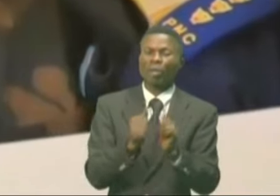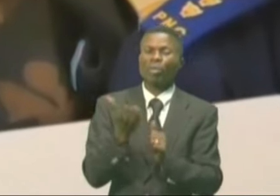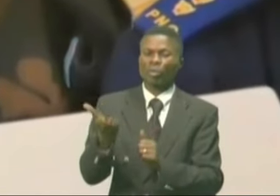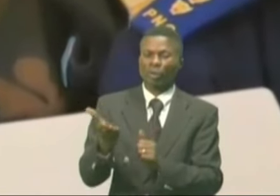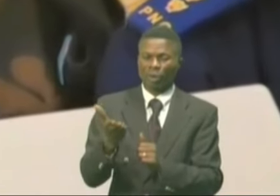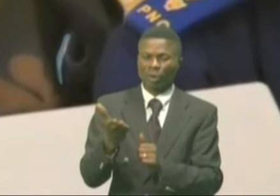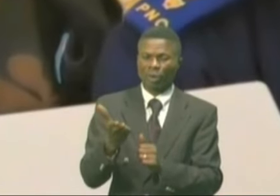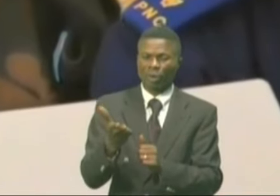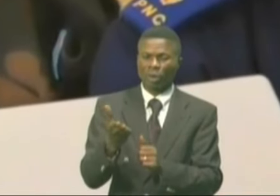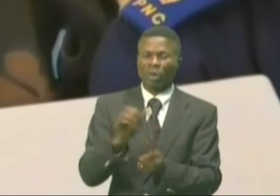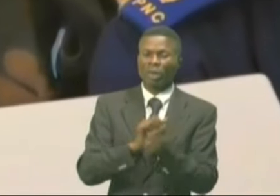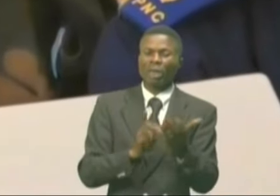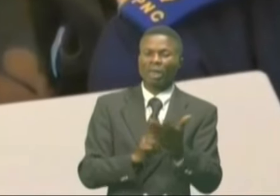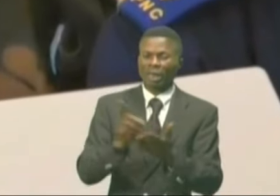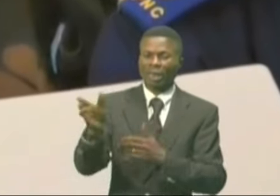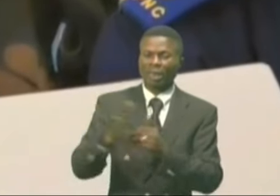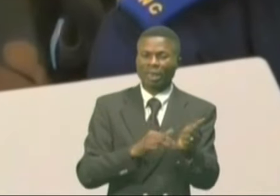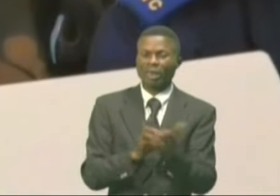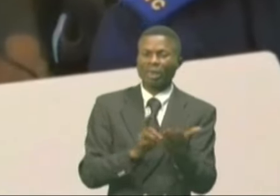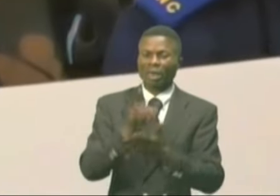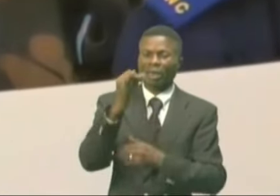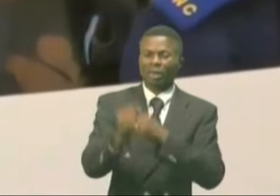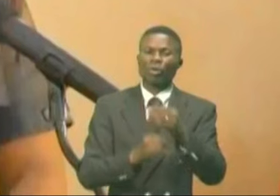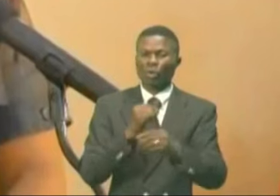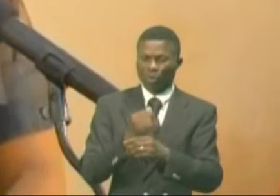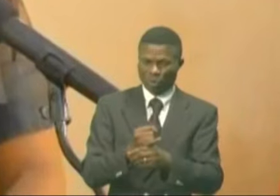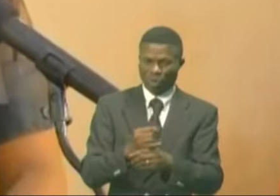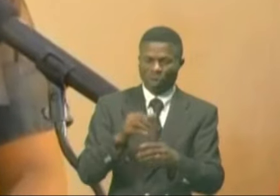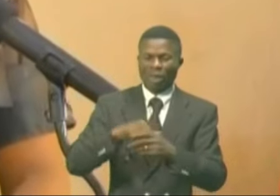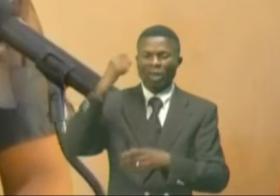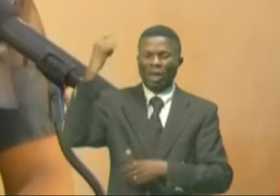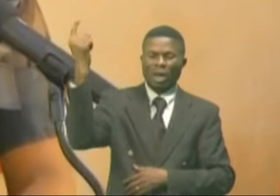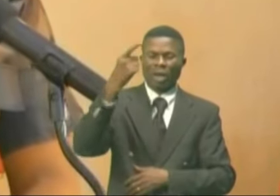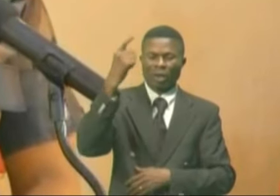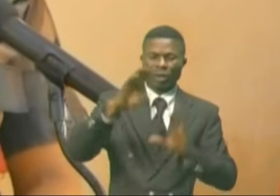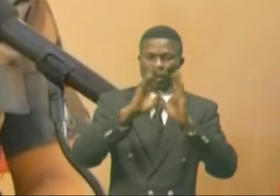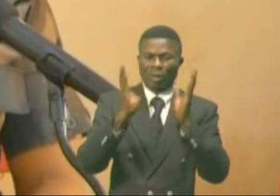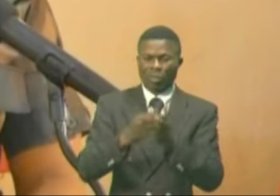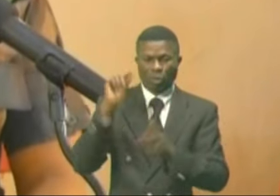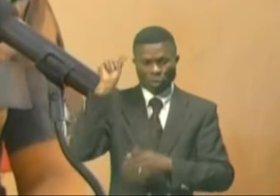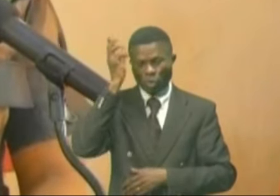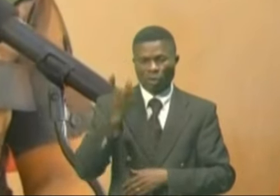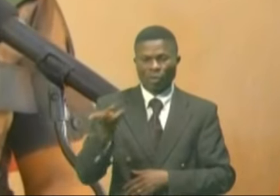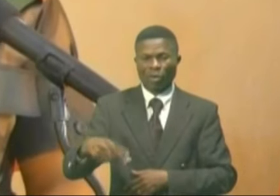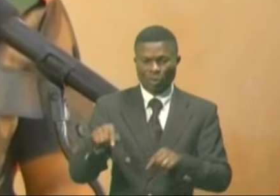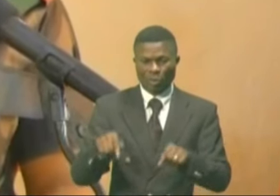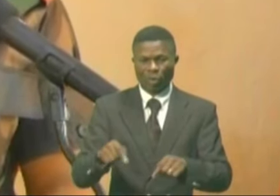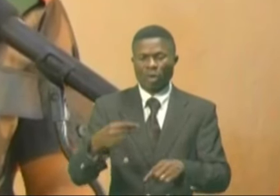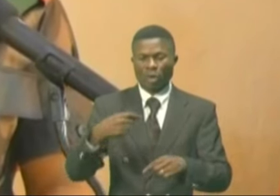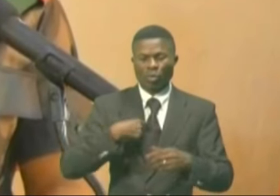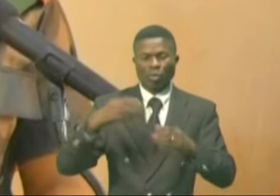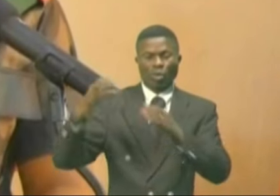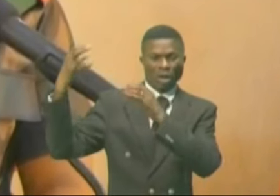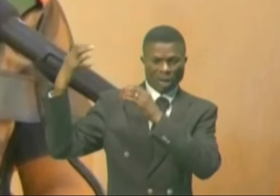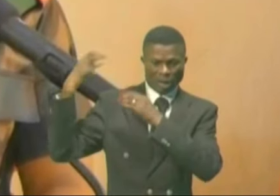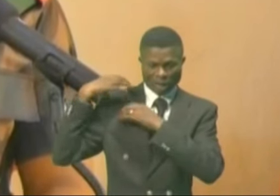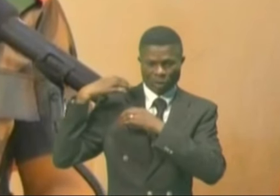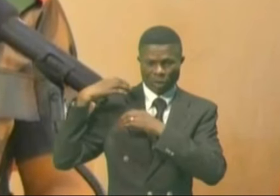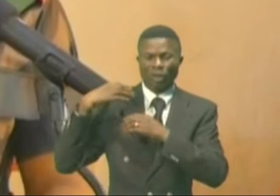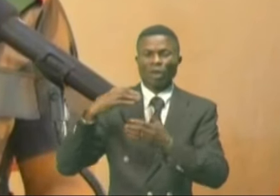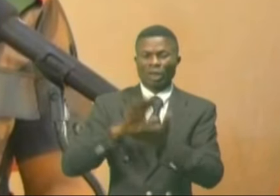porte atteinte au droit international humanitaire. Pour ce qui est du gouvernement provincial que j'ai la charge de